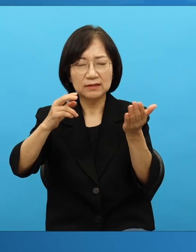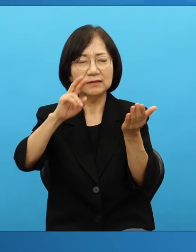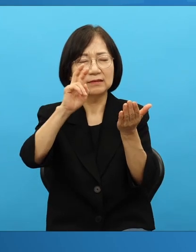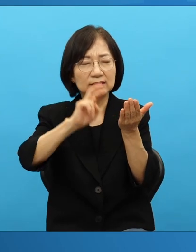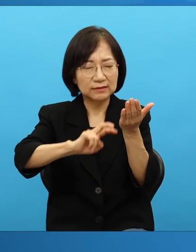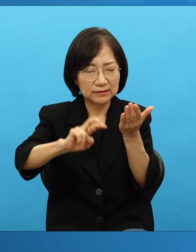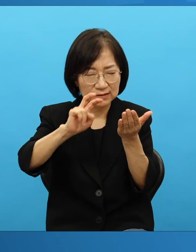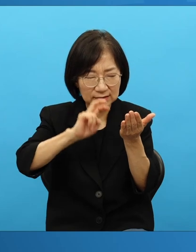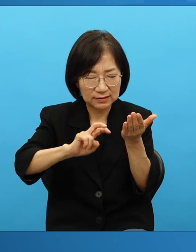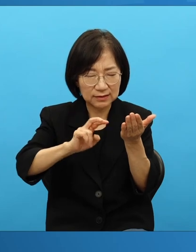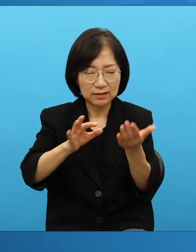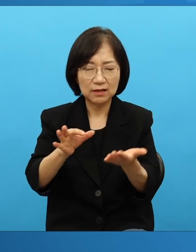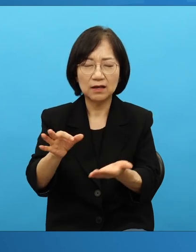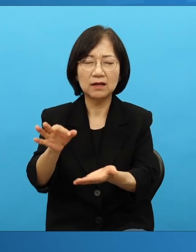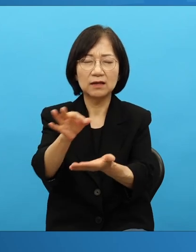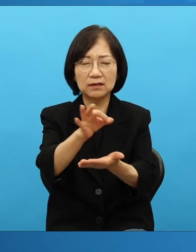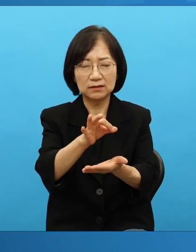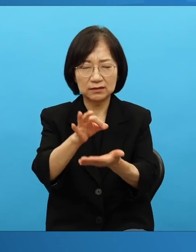하나님께 드립니다.